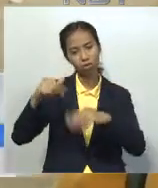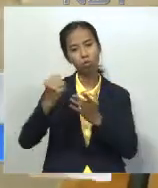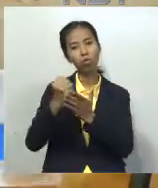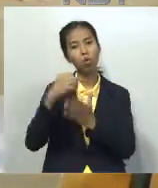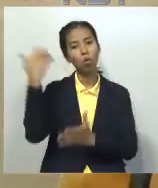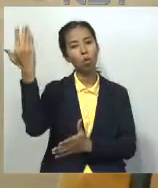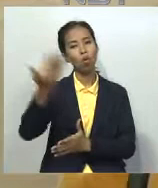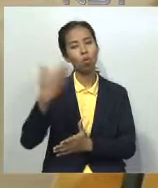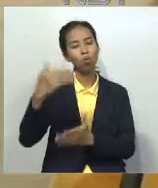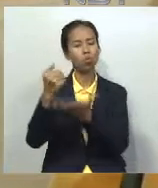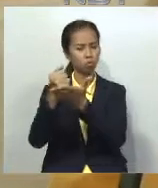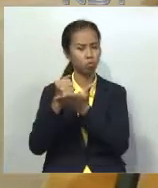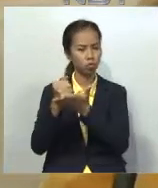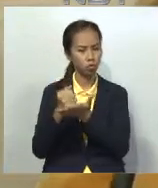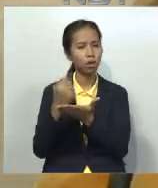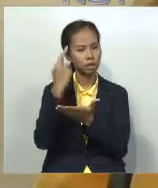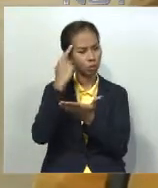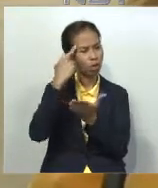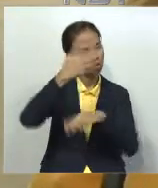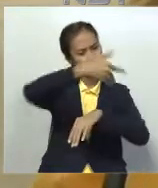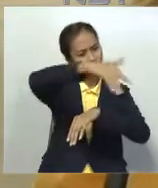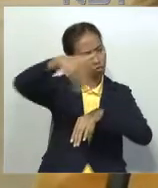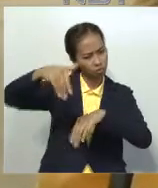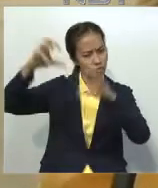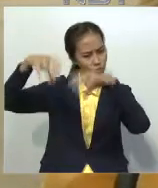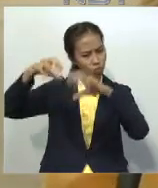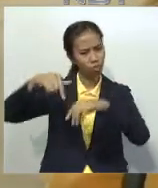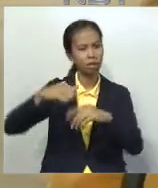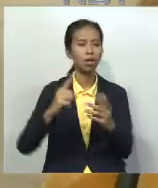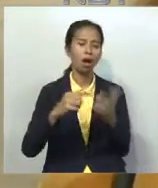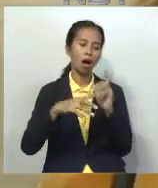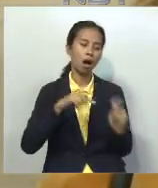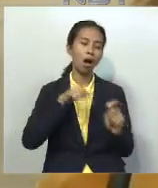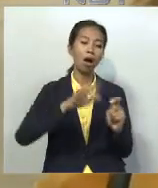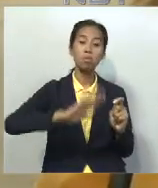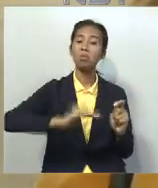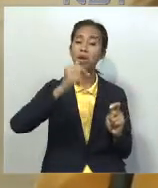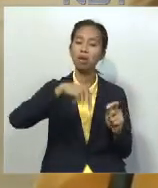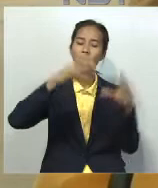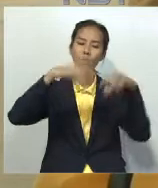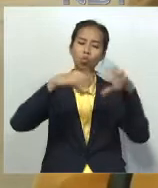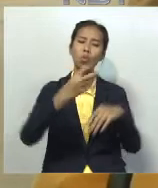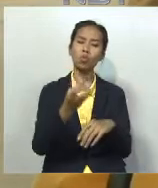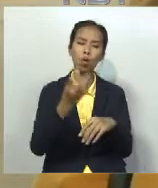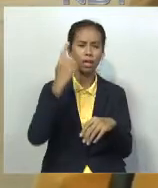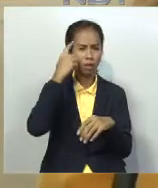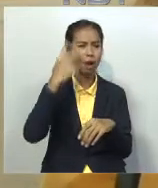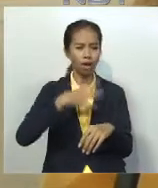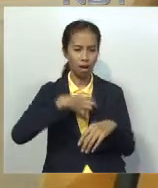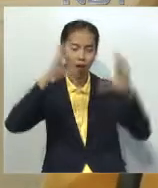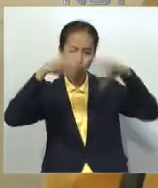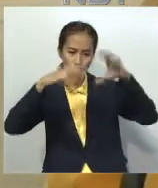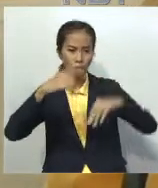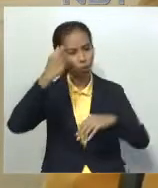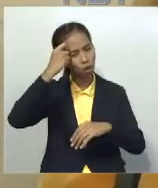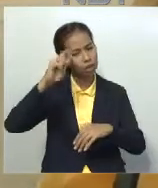มก็พัดไปอะไรเงี้ยที่อื่นก็อาจจะเยอะเนาะแต่ว่าในตัวเมืองเนี่ยมันน้อยถ้าจะให้ดีก็ตกติดต่อกัน4วัน5วันเนี่ยครับเป็นห